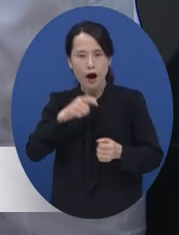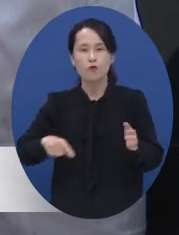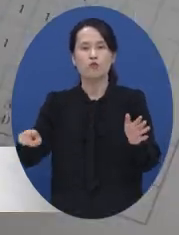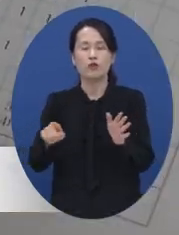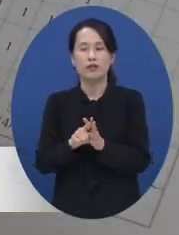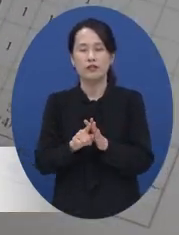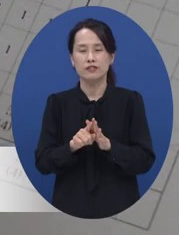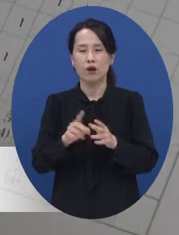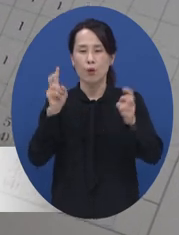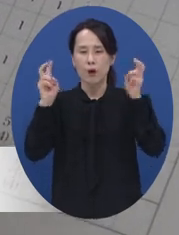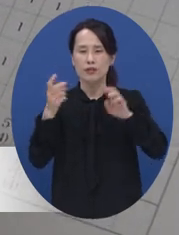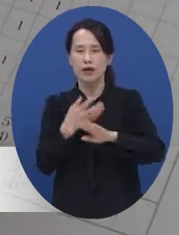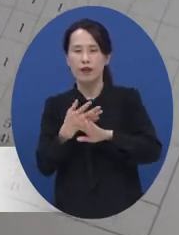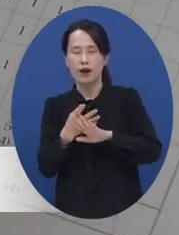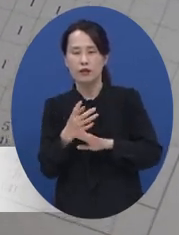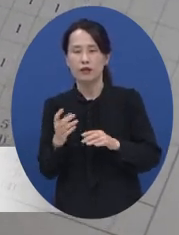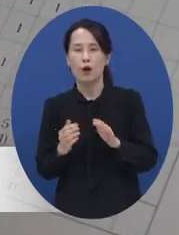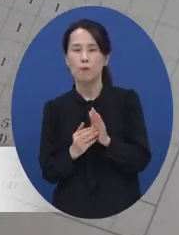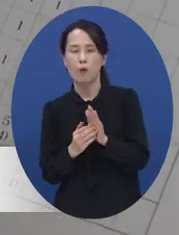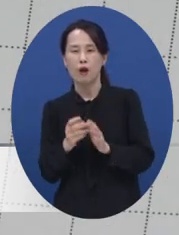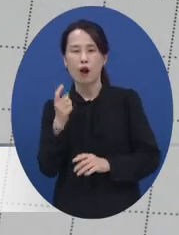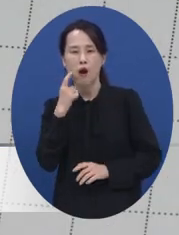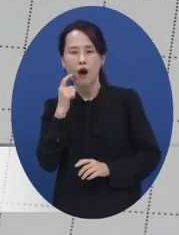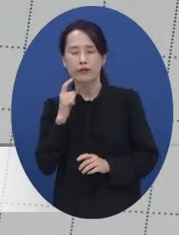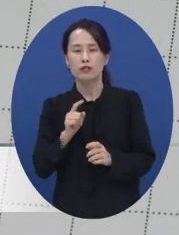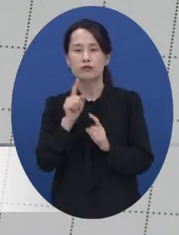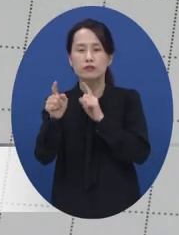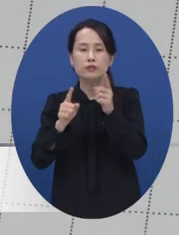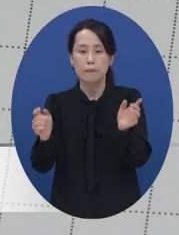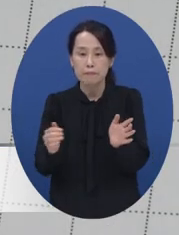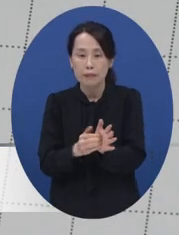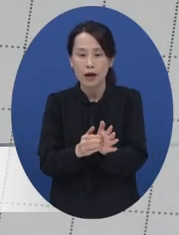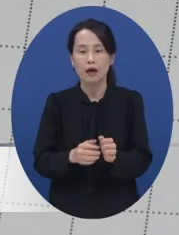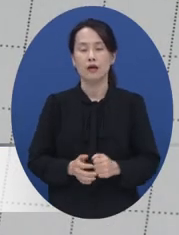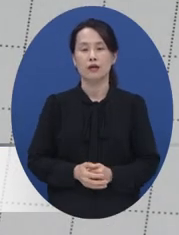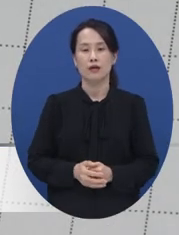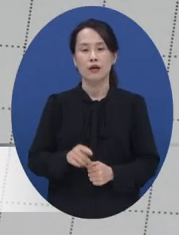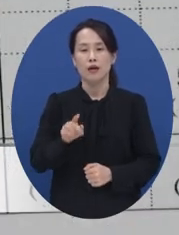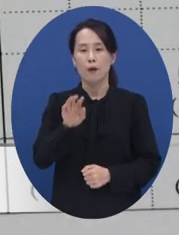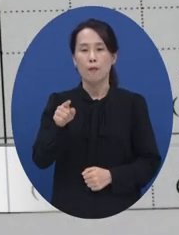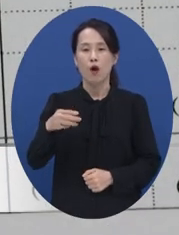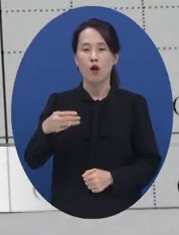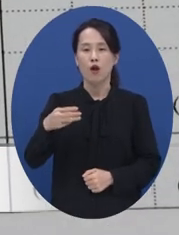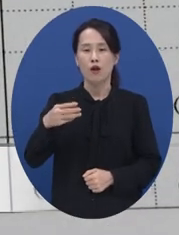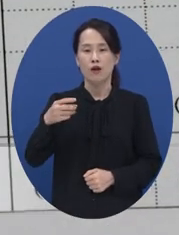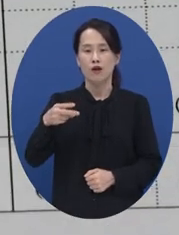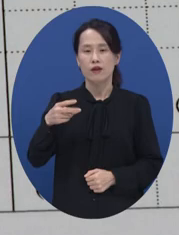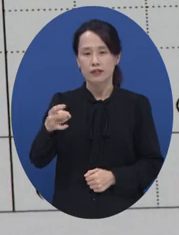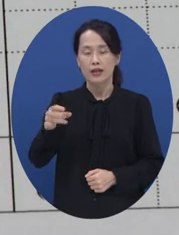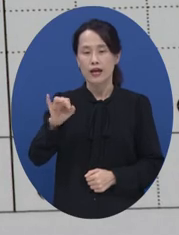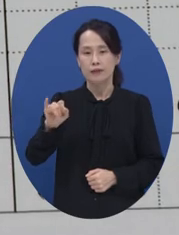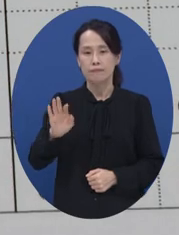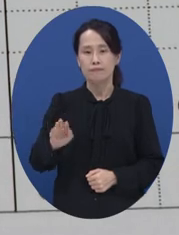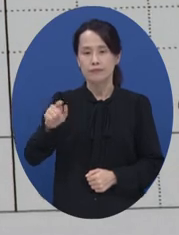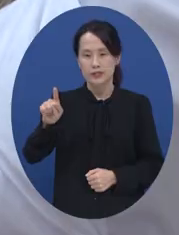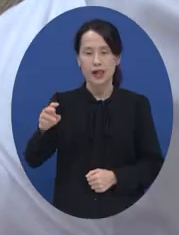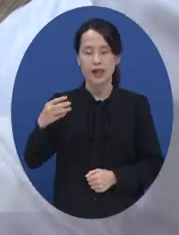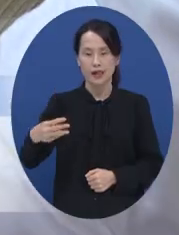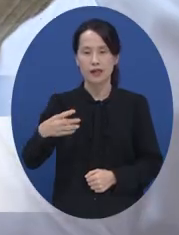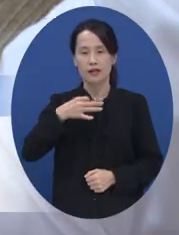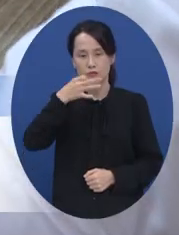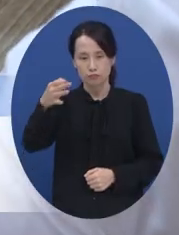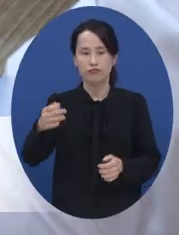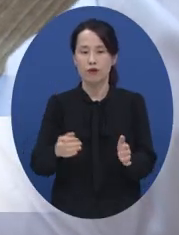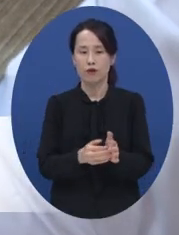다른 업체 있냐 입찰에 참여한 정황도 경기도 단속반 에 포착된 는데 이런 꼼수를 속칭 벌떼 입찰이 라고 부릅니다